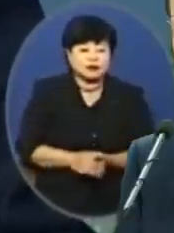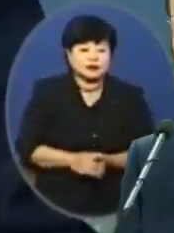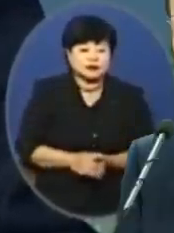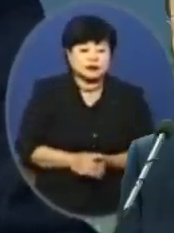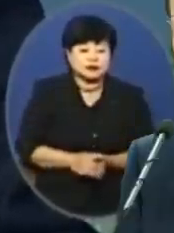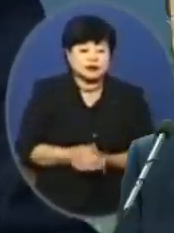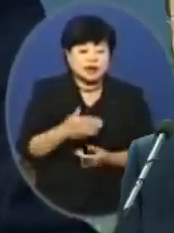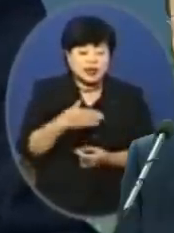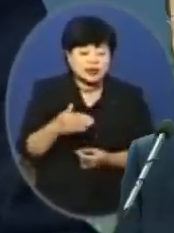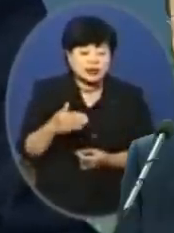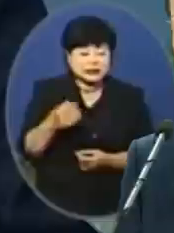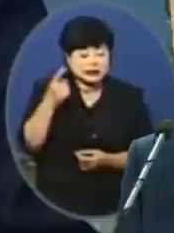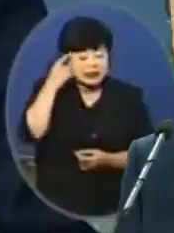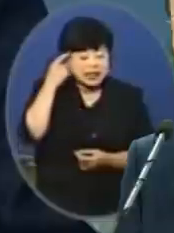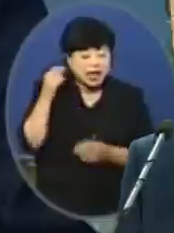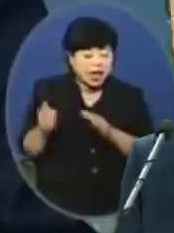가겠다는